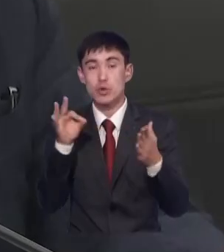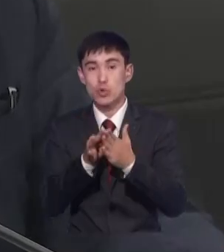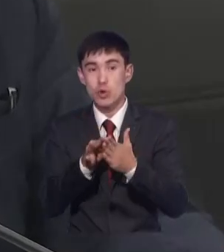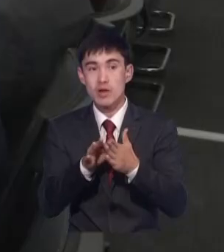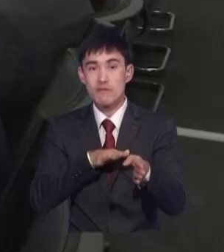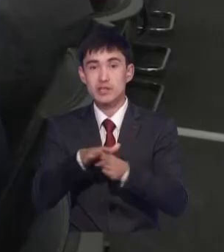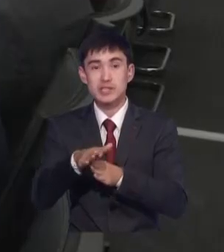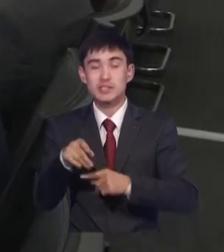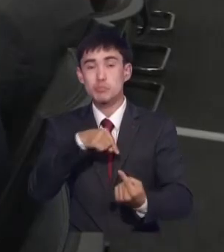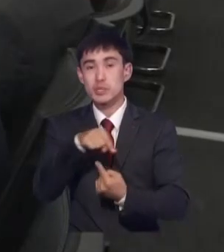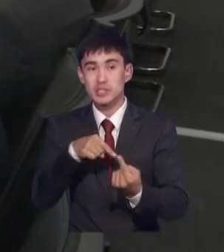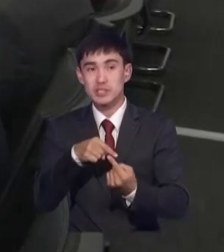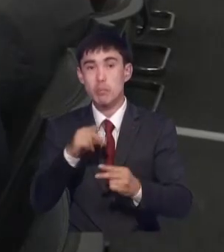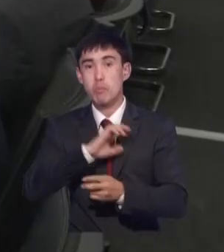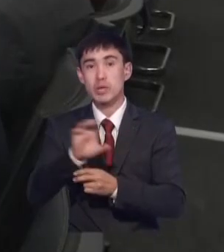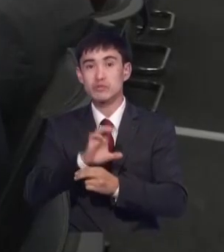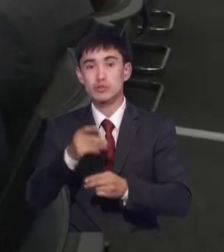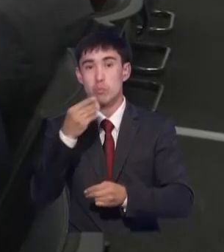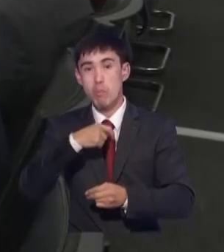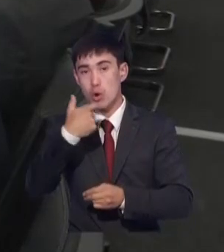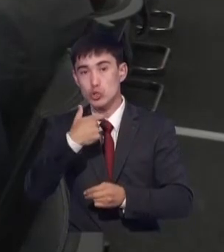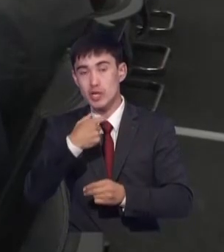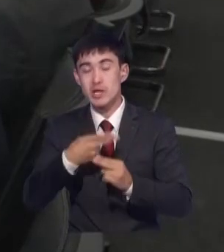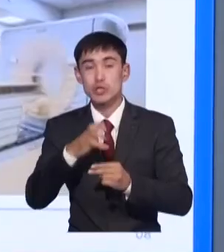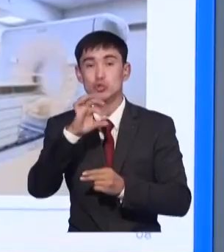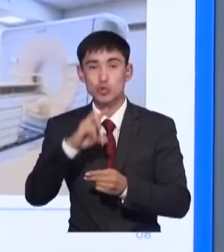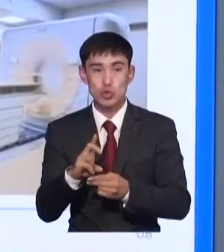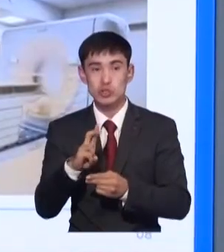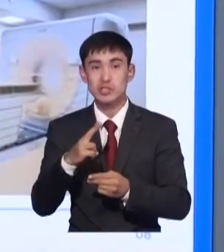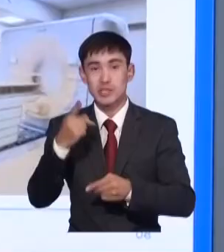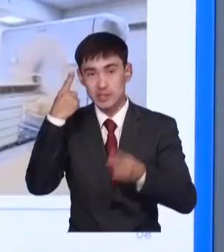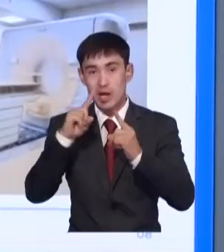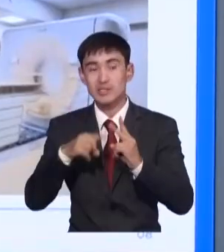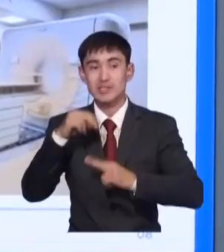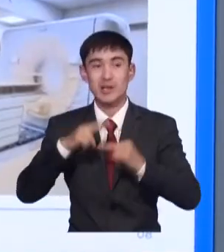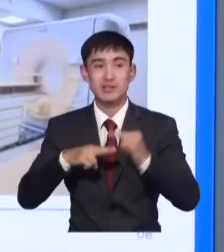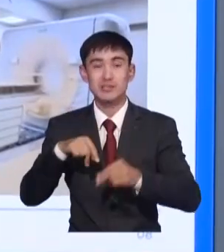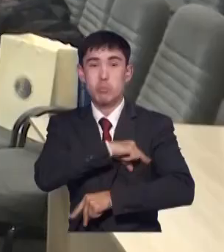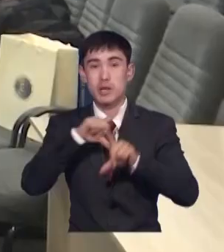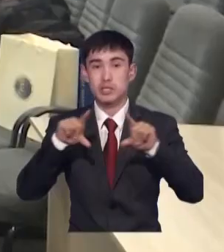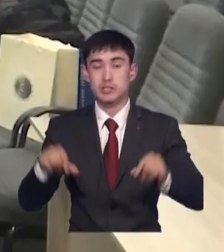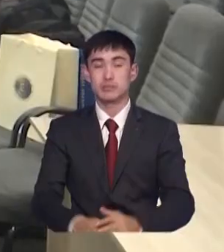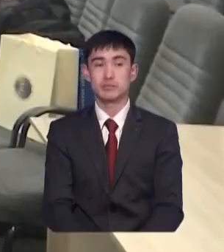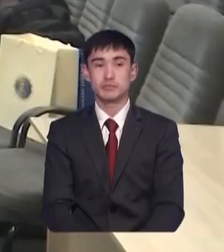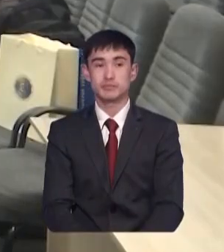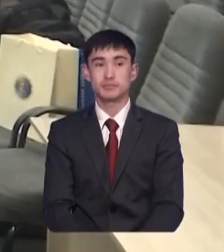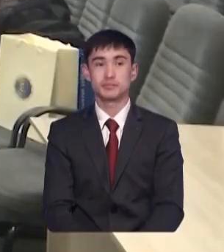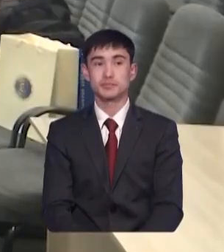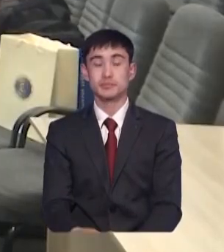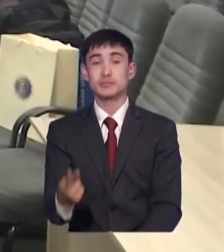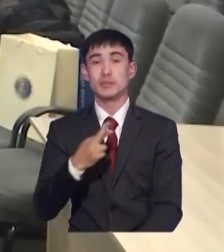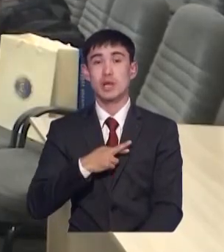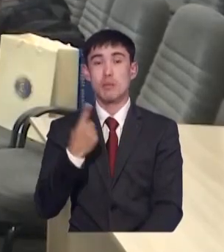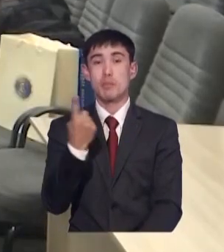только в реализации бизнеса по производству мороженого, но и в социальных инициативах, как строительство больниц. Я по